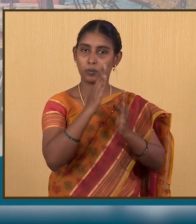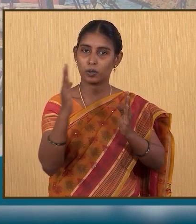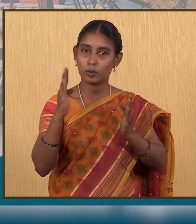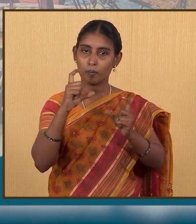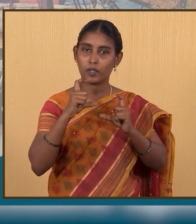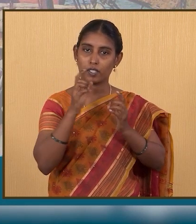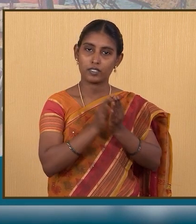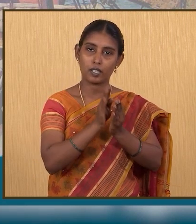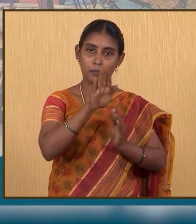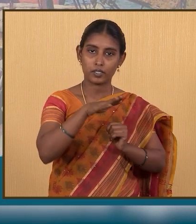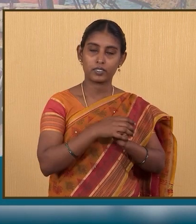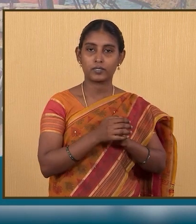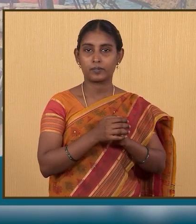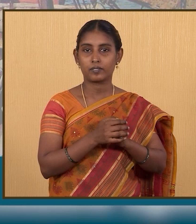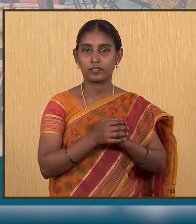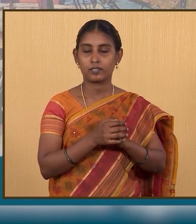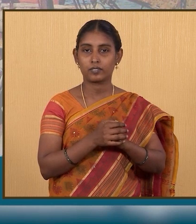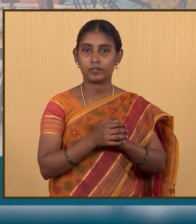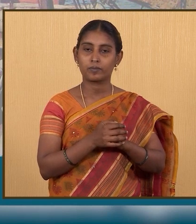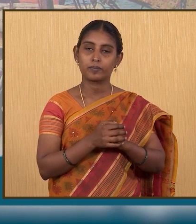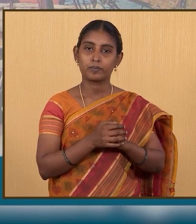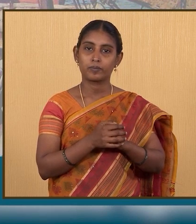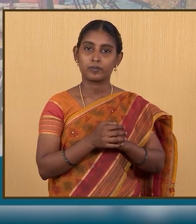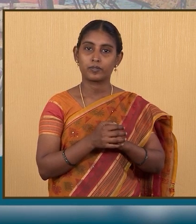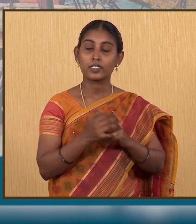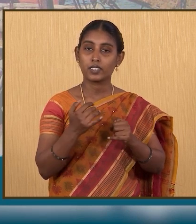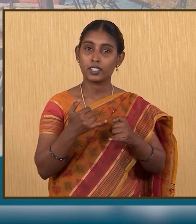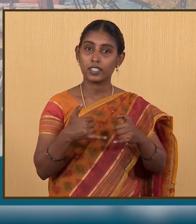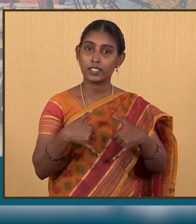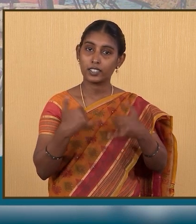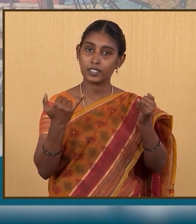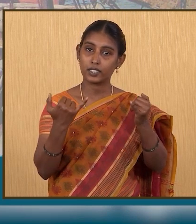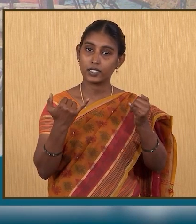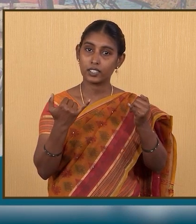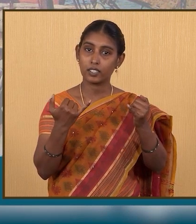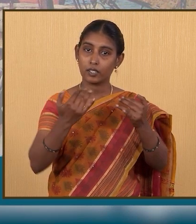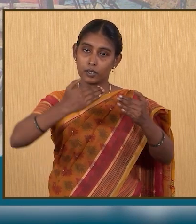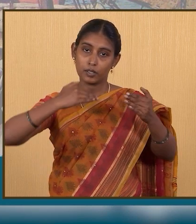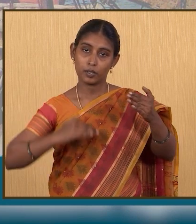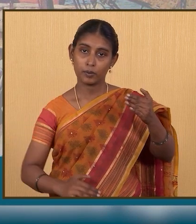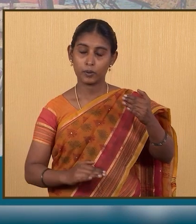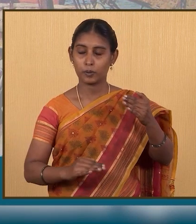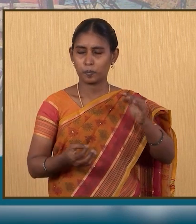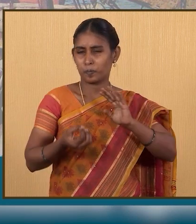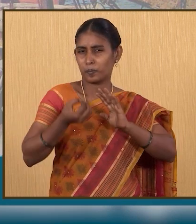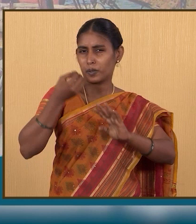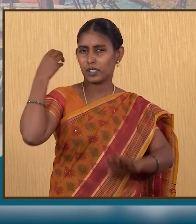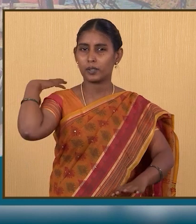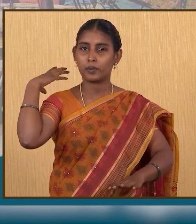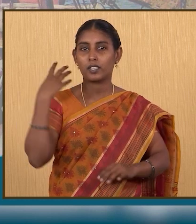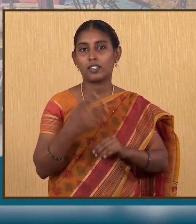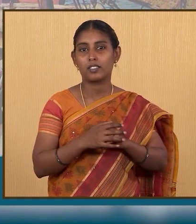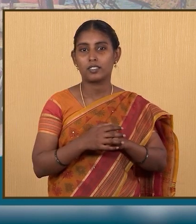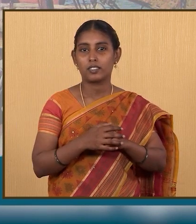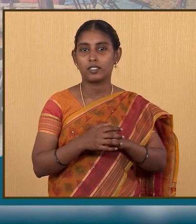ஆவணங்கள் பாதுகாத்து வச்சுருக்காங்க. அது மட்டும் இல்லாமல் தென்னிந்தியாவிலேயே மிக பெரிய, மிக